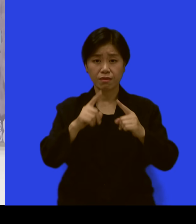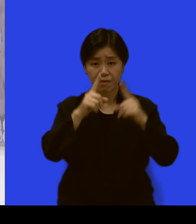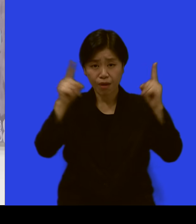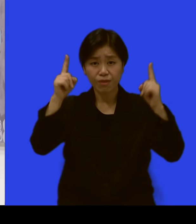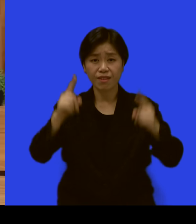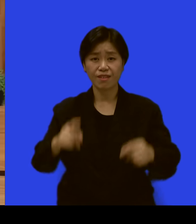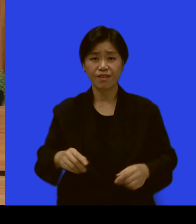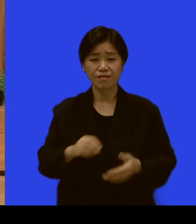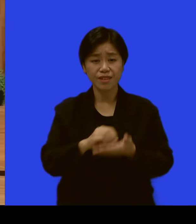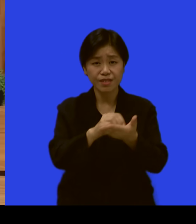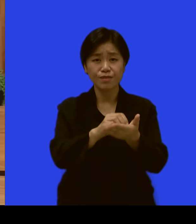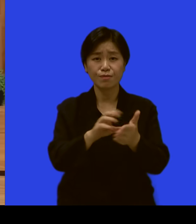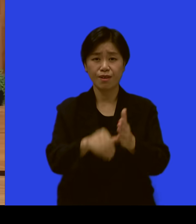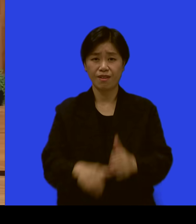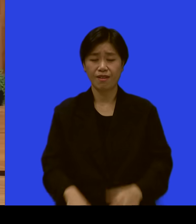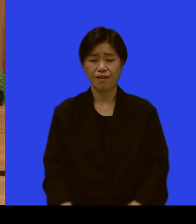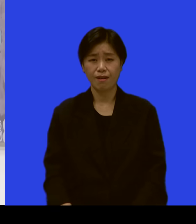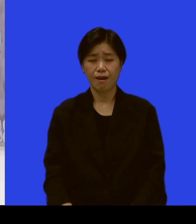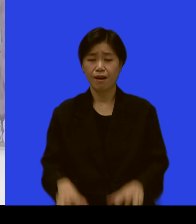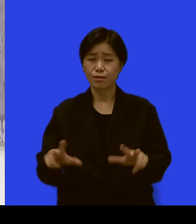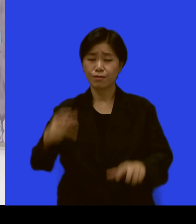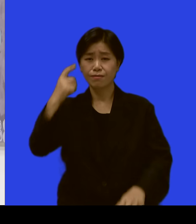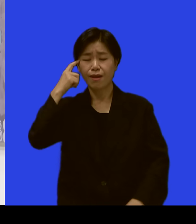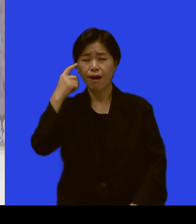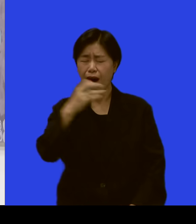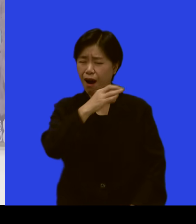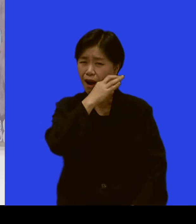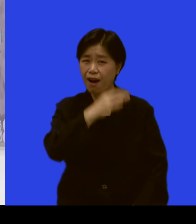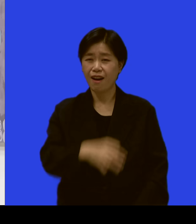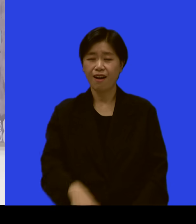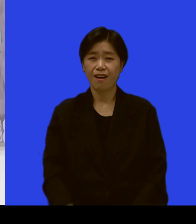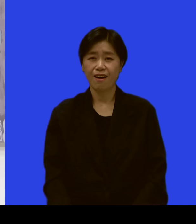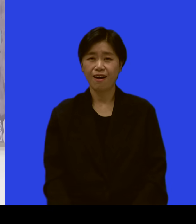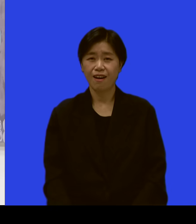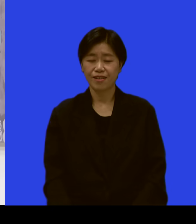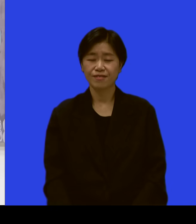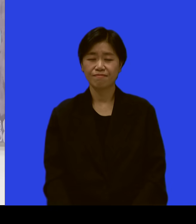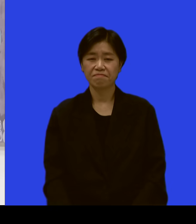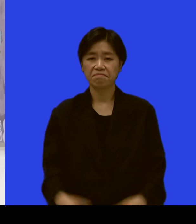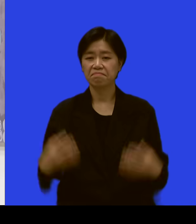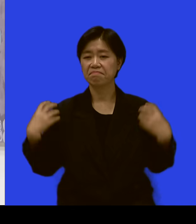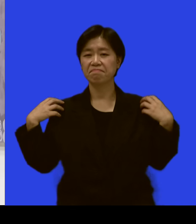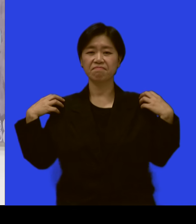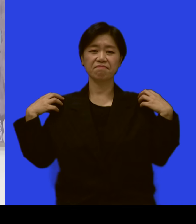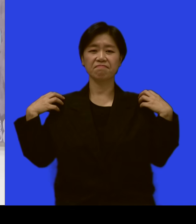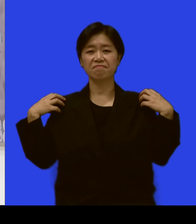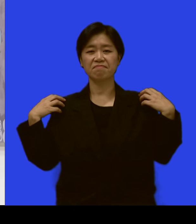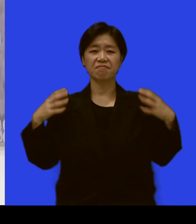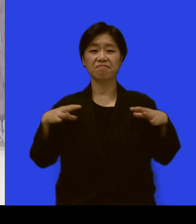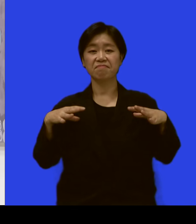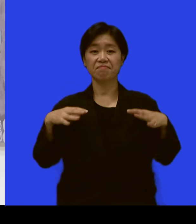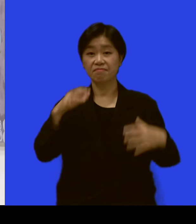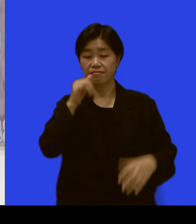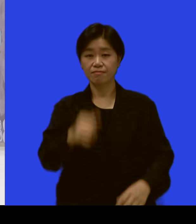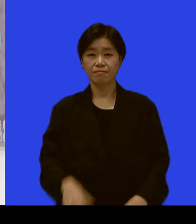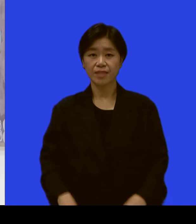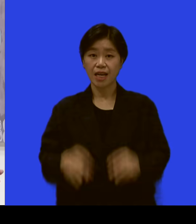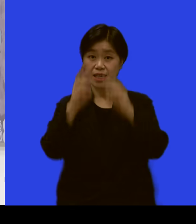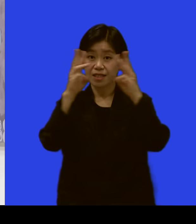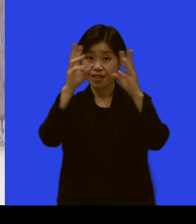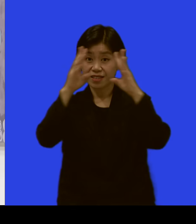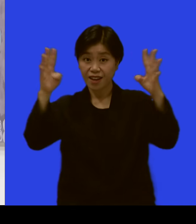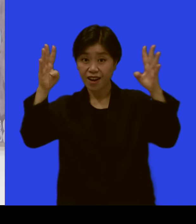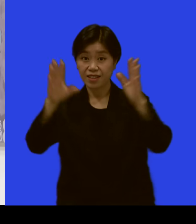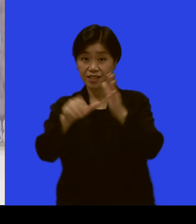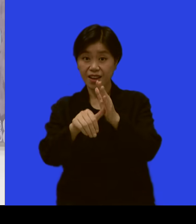쪽팔리고 창피하고 막 왜 그랬는지. 예. 근데 그런 식으로 이제 친구들한테 인사하고 다니고 막 학교에서 3, 4학년 되고 수배들이